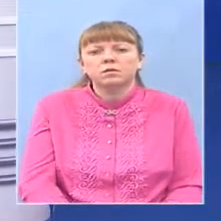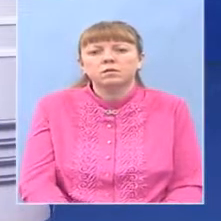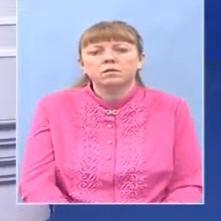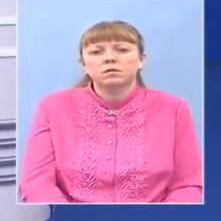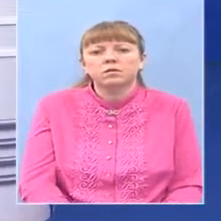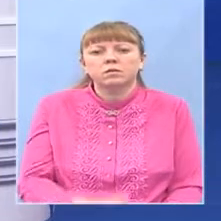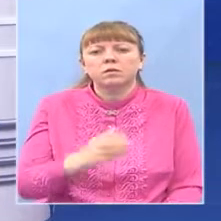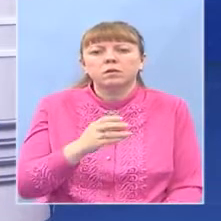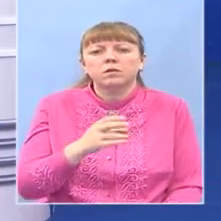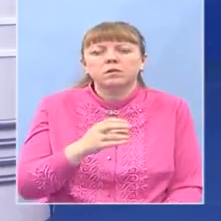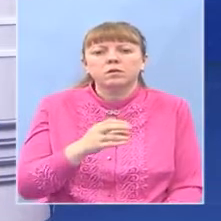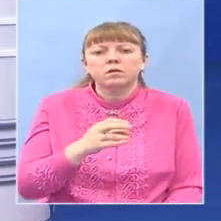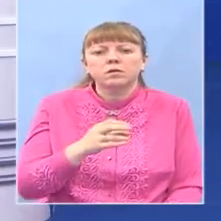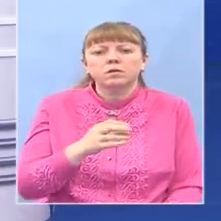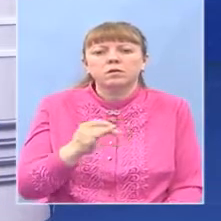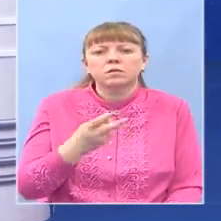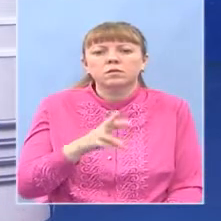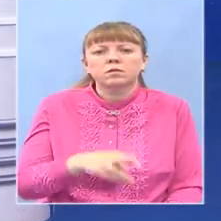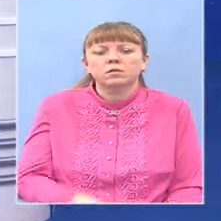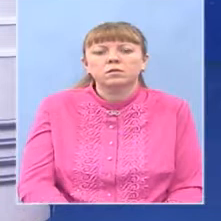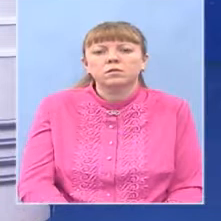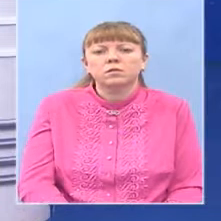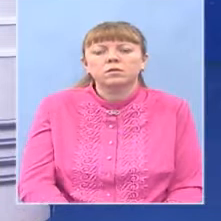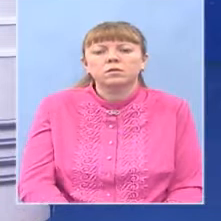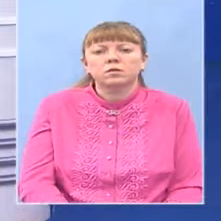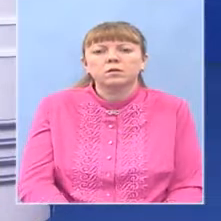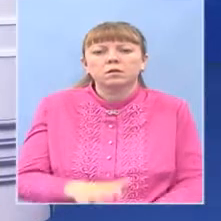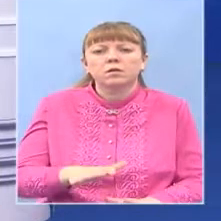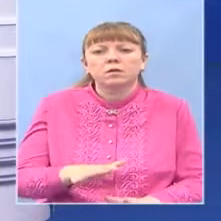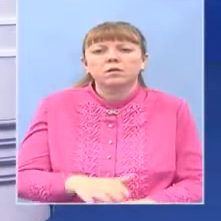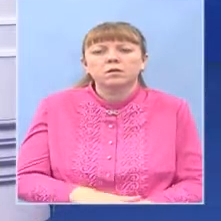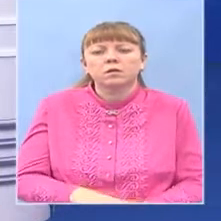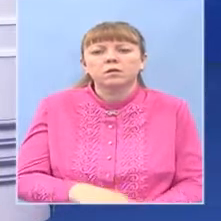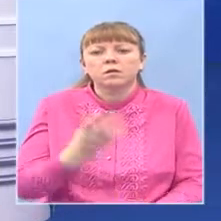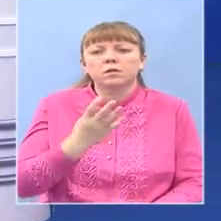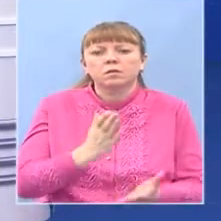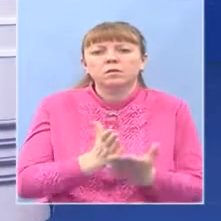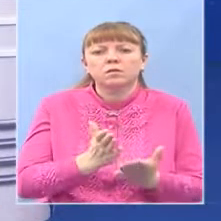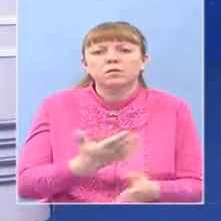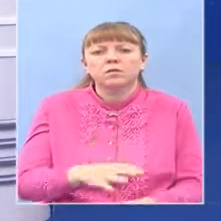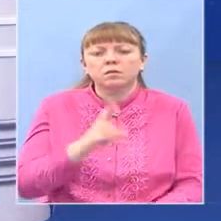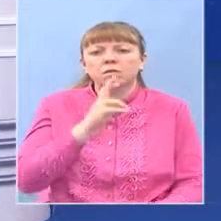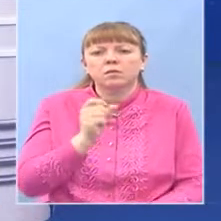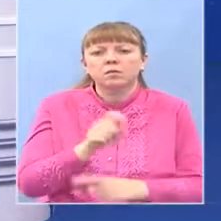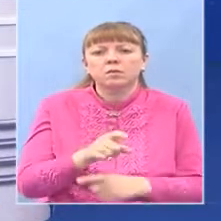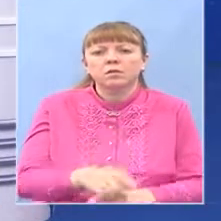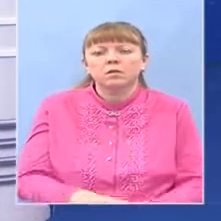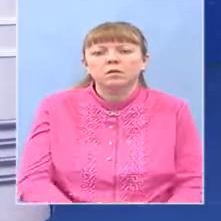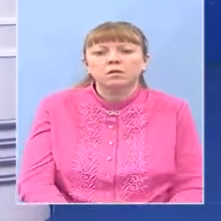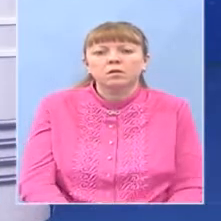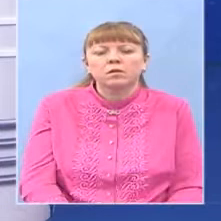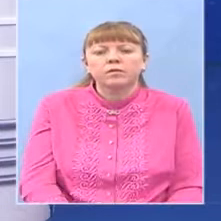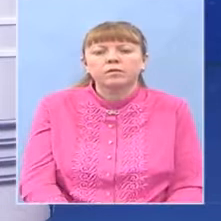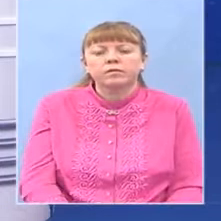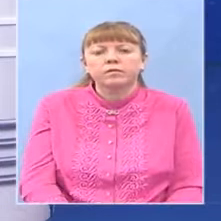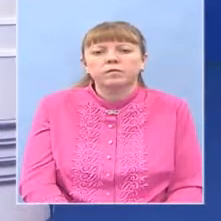уязвимые слои населения. И четвертое – это в сфере религии. Вот по четырем направлениям mm-hmm. размещается госсоцзаказ. Помимо этого, вот, ну, если